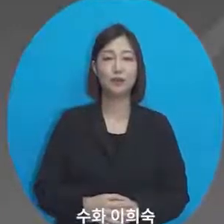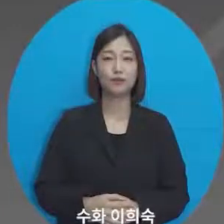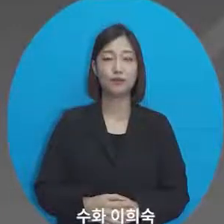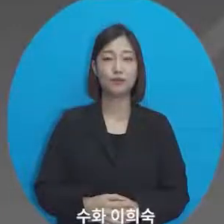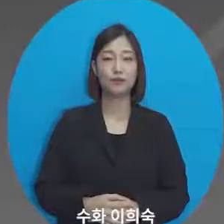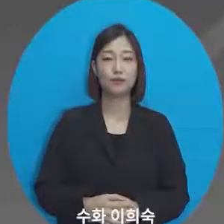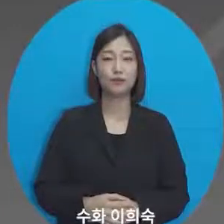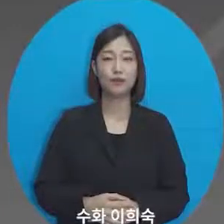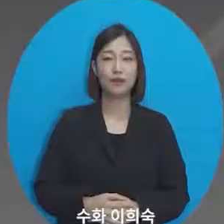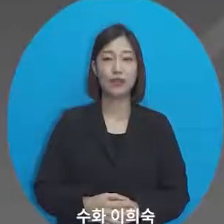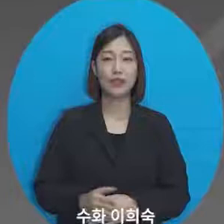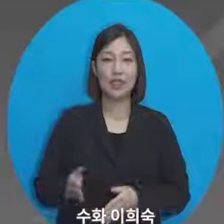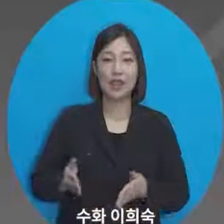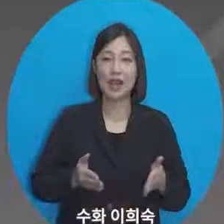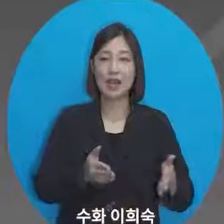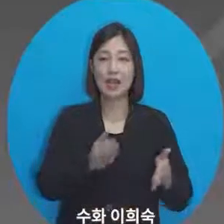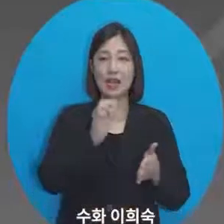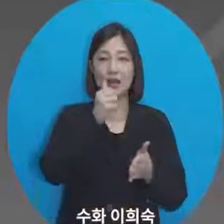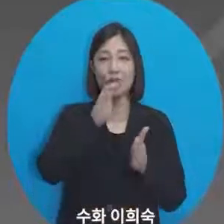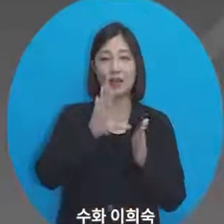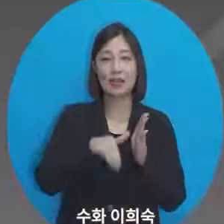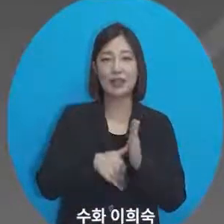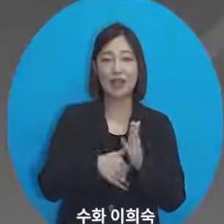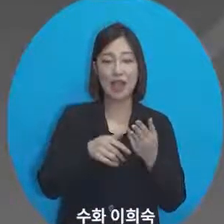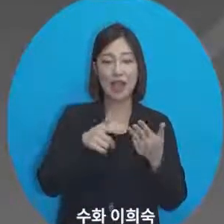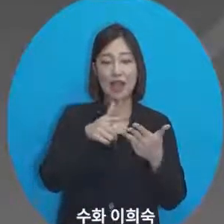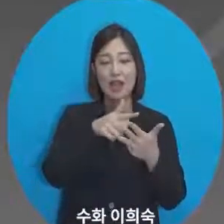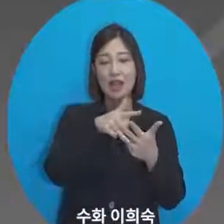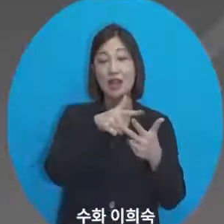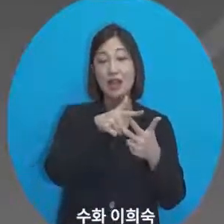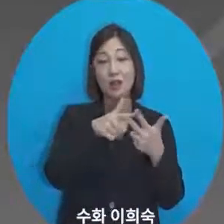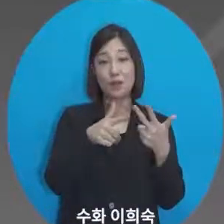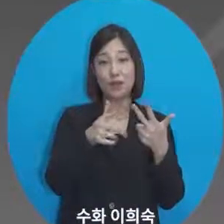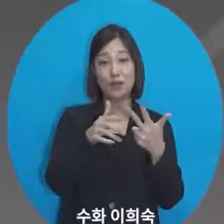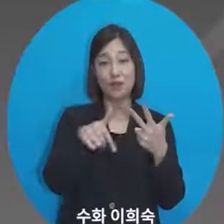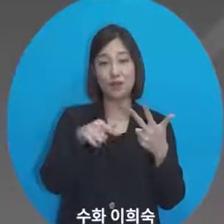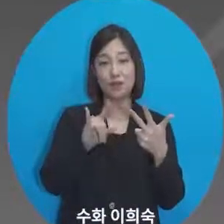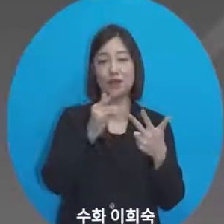동선상의 주요 특징을 크게 7가지로 요약을 해봤습니다. 접근 이동